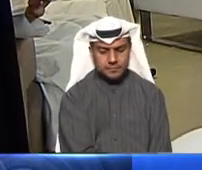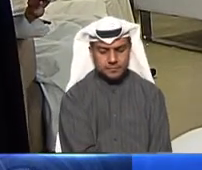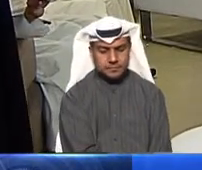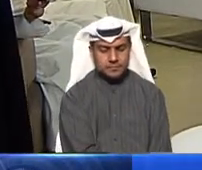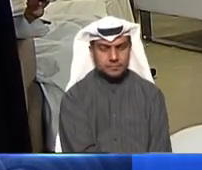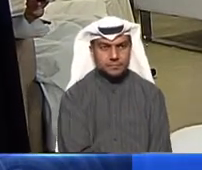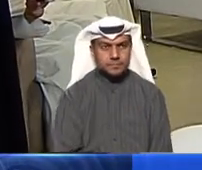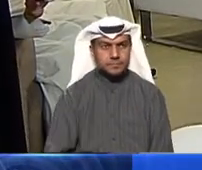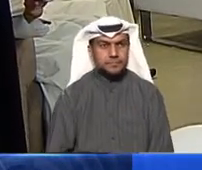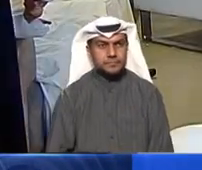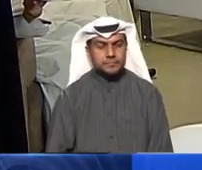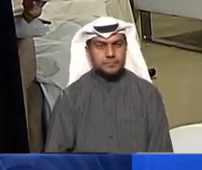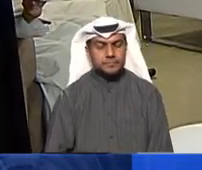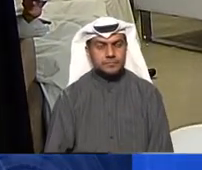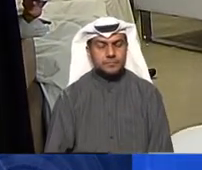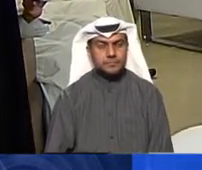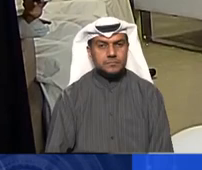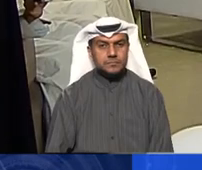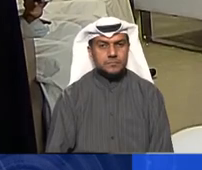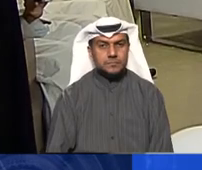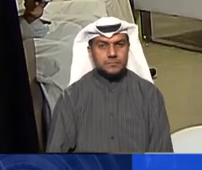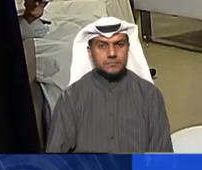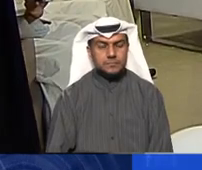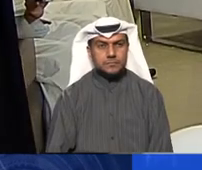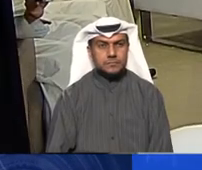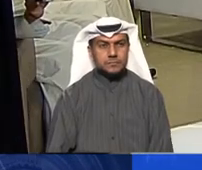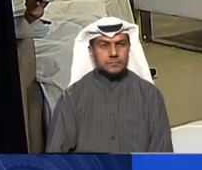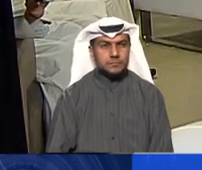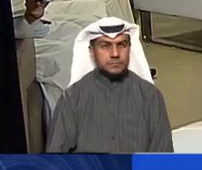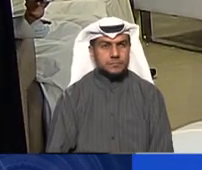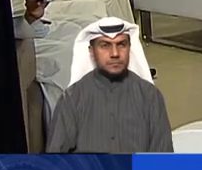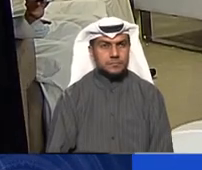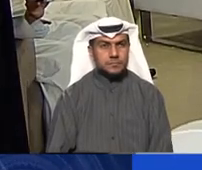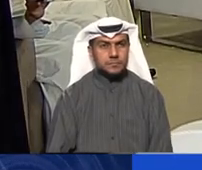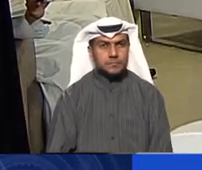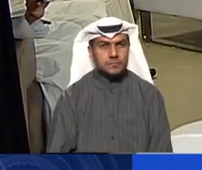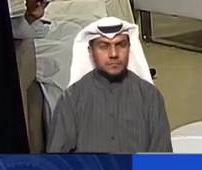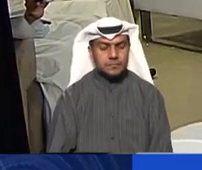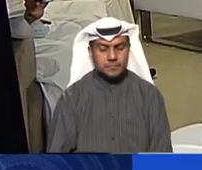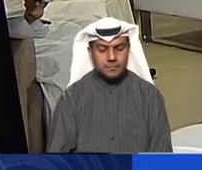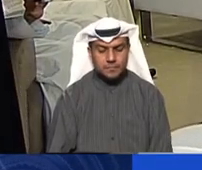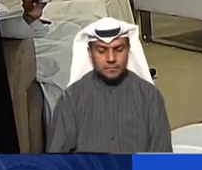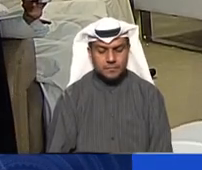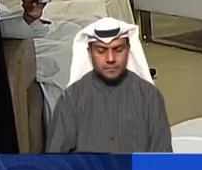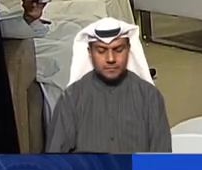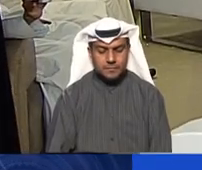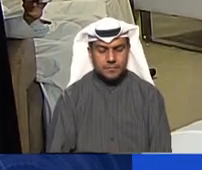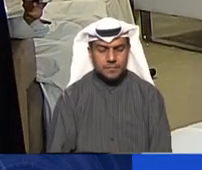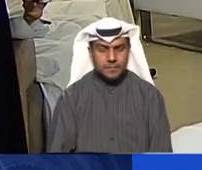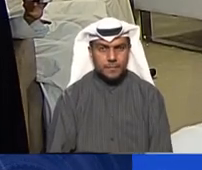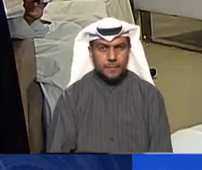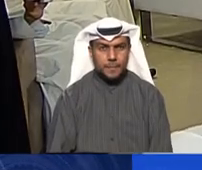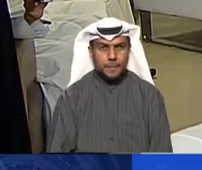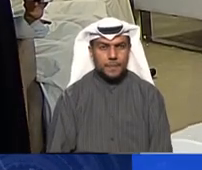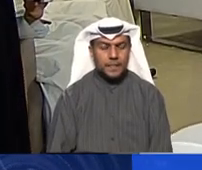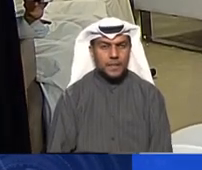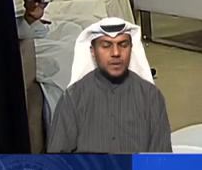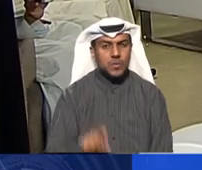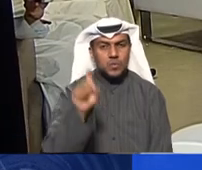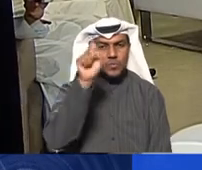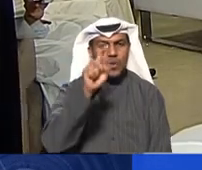يعطيكم العافية. كريم الفضلي من صحيفة الوطن الإلكترونية. دكتور، حسب ما يتناقل عند أغلب